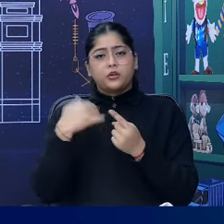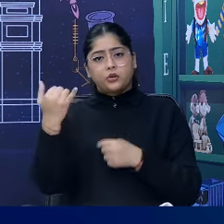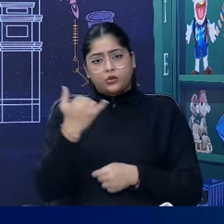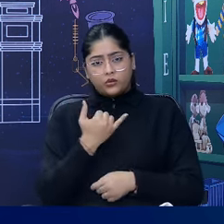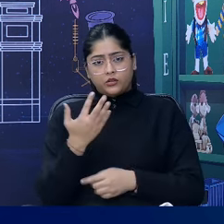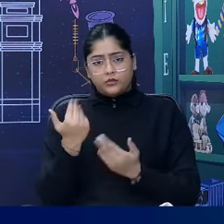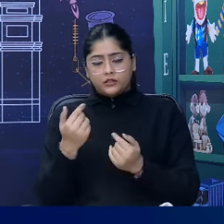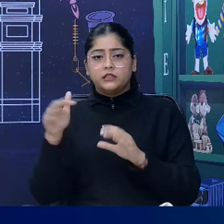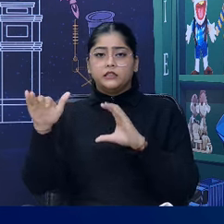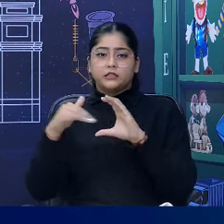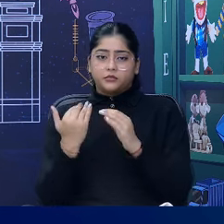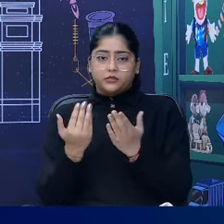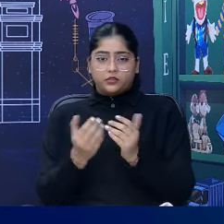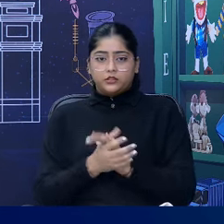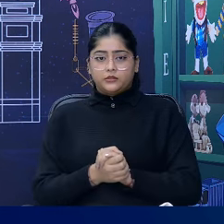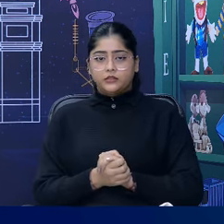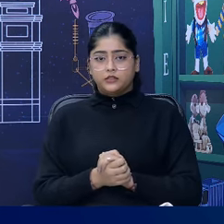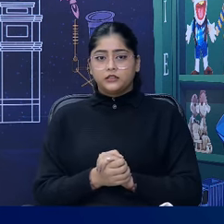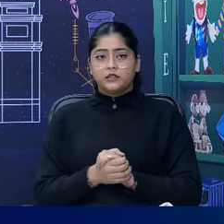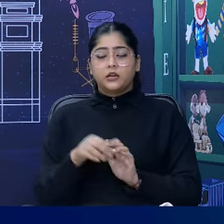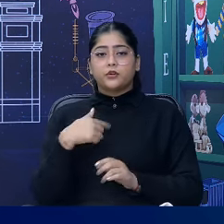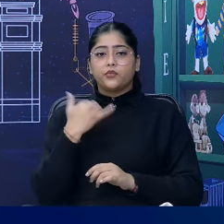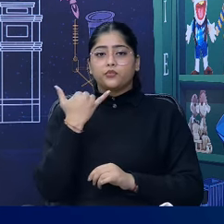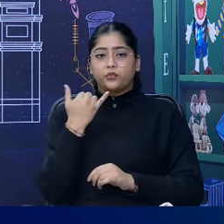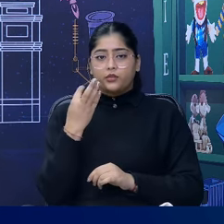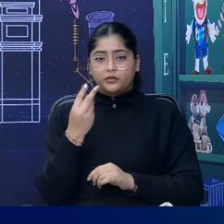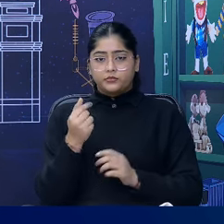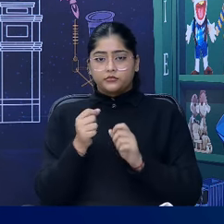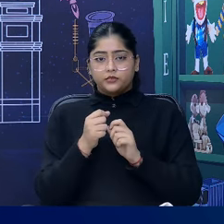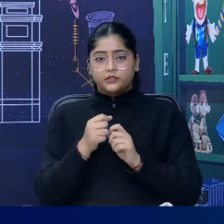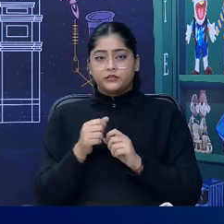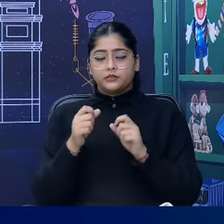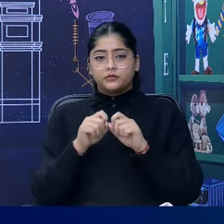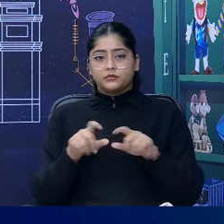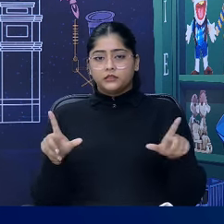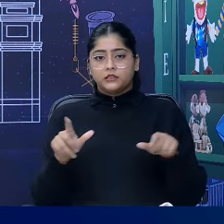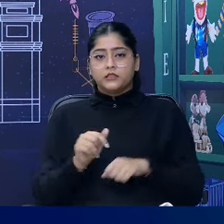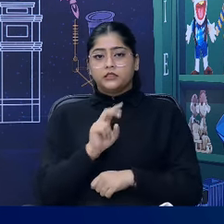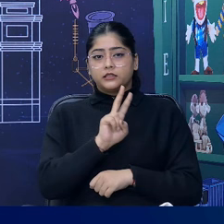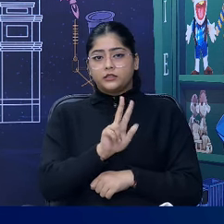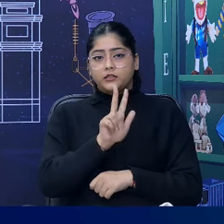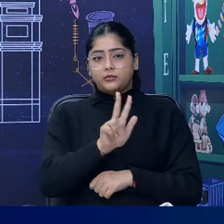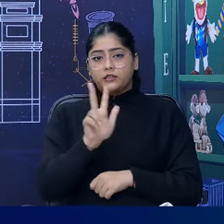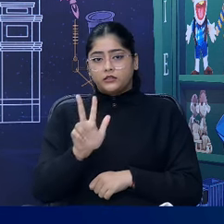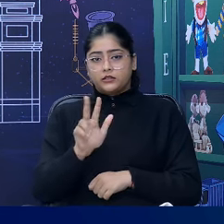हैं, ईमेल भी लिख सकते हैं. हमारा फ़ोन नंबर नोट कर लीजिए, इट इज़